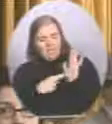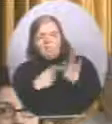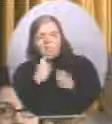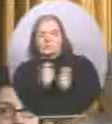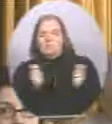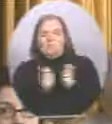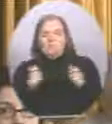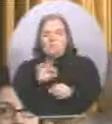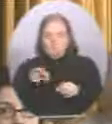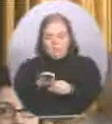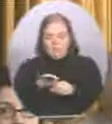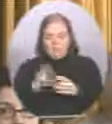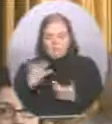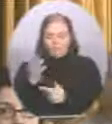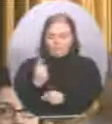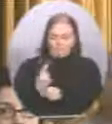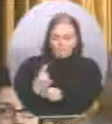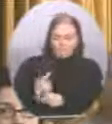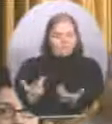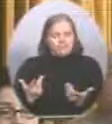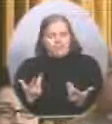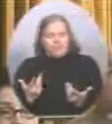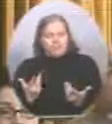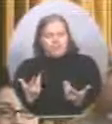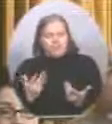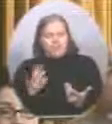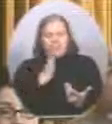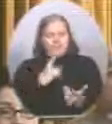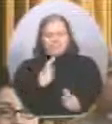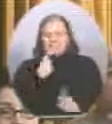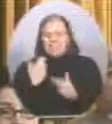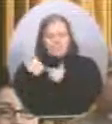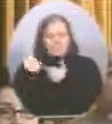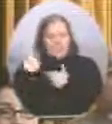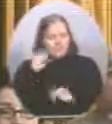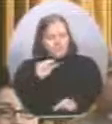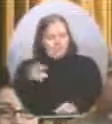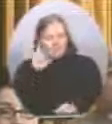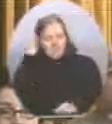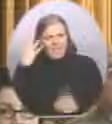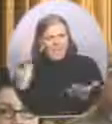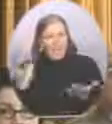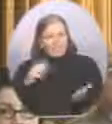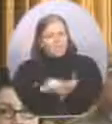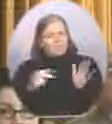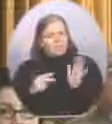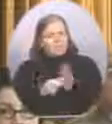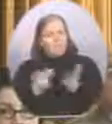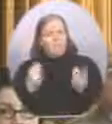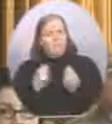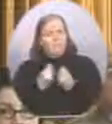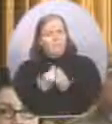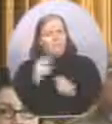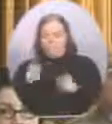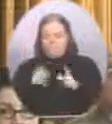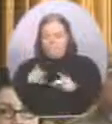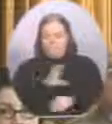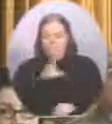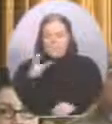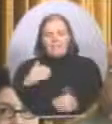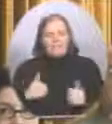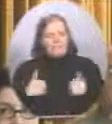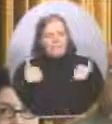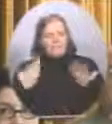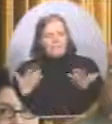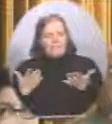des médicaments de façon efficace. Pourtant, c'est de juridiction fédérale. Résultat, la vie de milliers de Canadiens est en jeu.